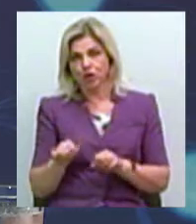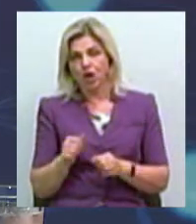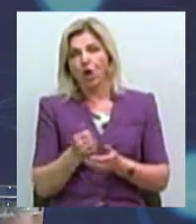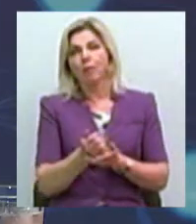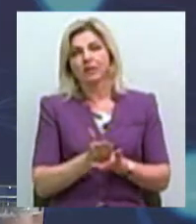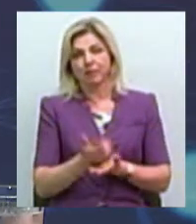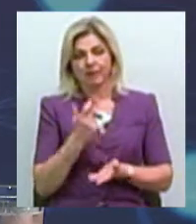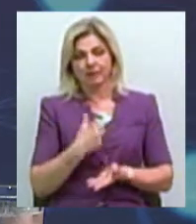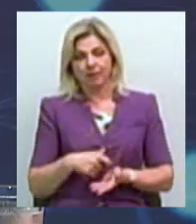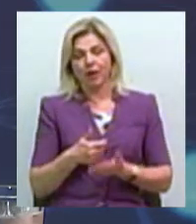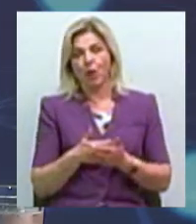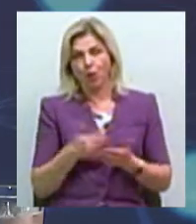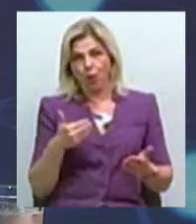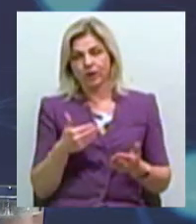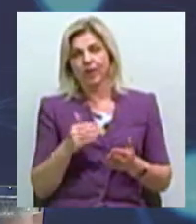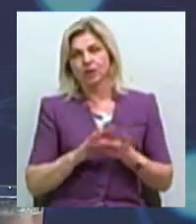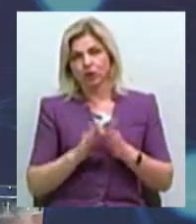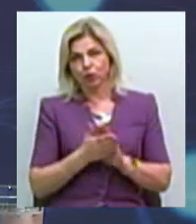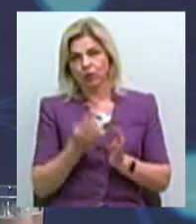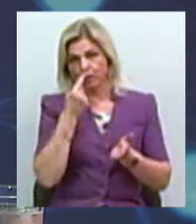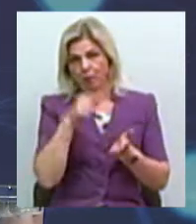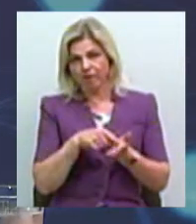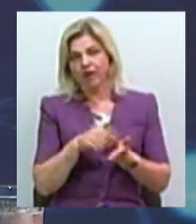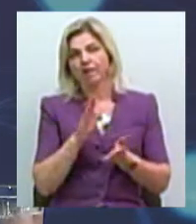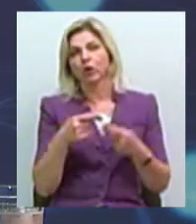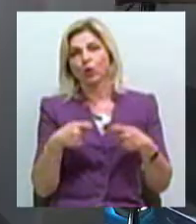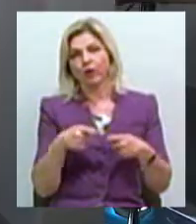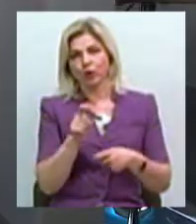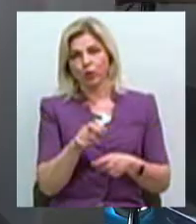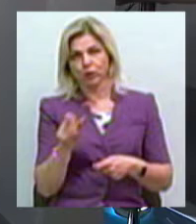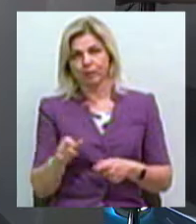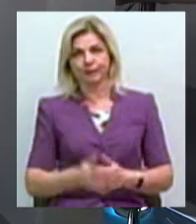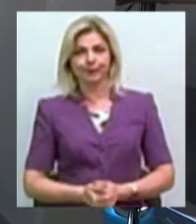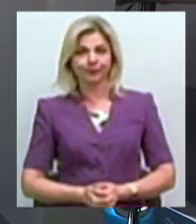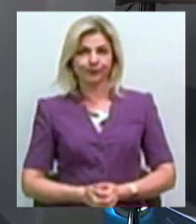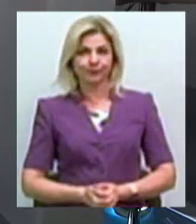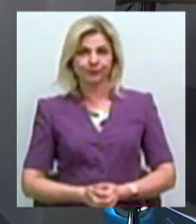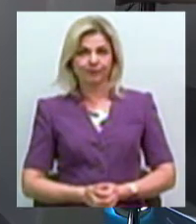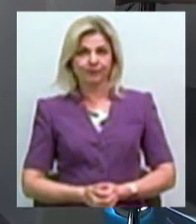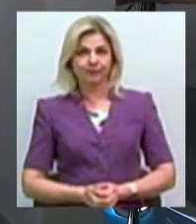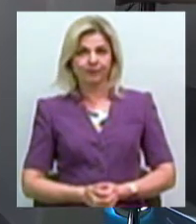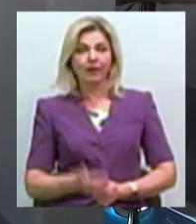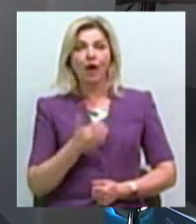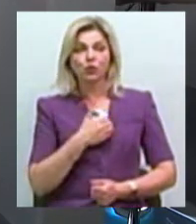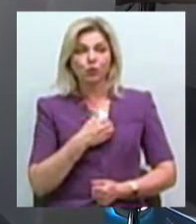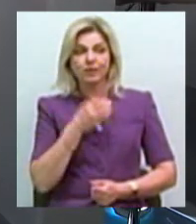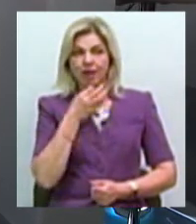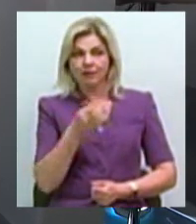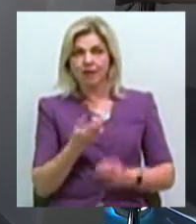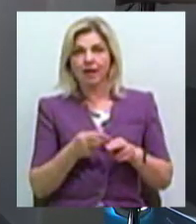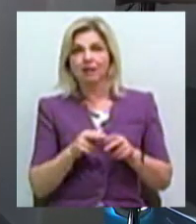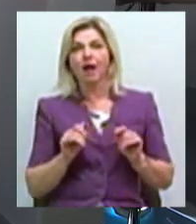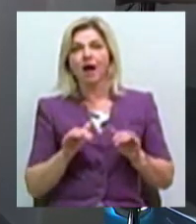забезпечити себе від ситуації потрапляння в торгівлю людьми. Маргарита Петрівна і... Я хочу сказать, что эта